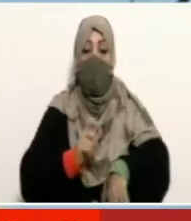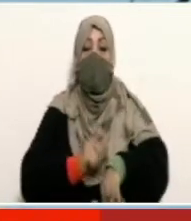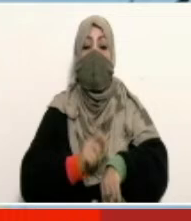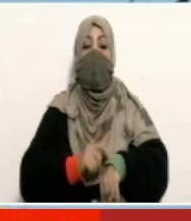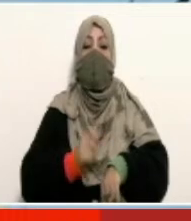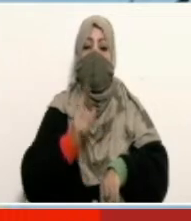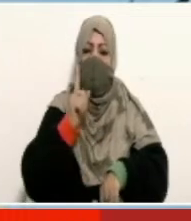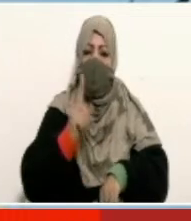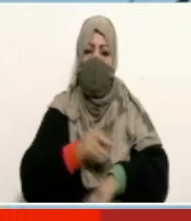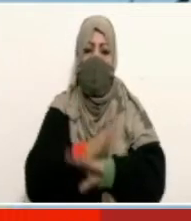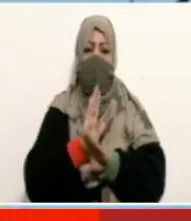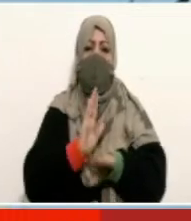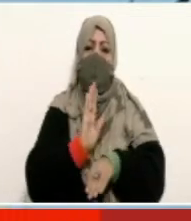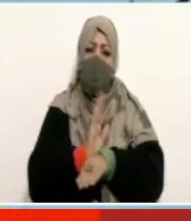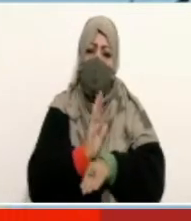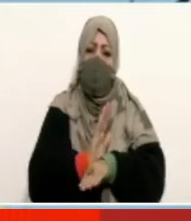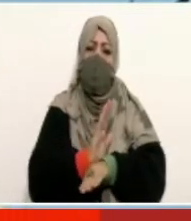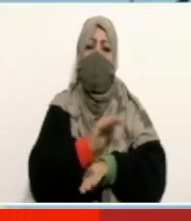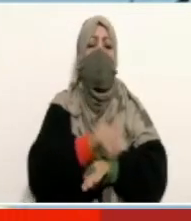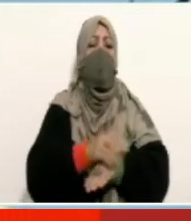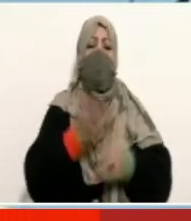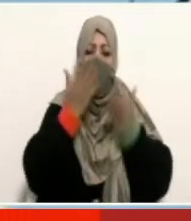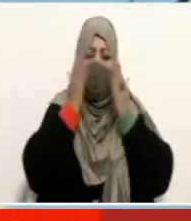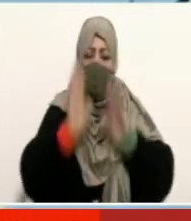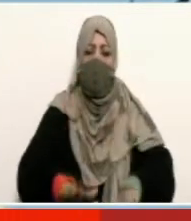يتيسر له مسألة الغسل والله أعلم.